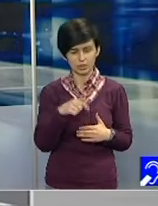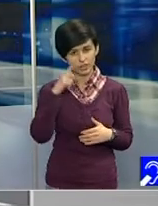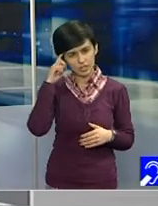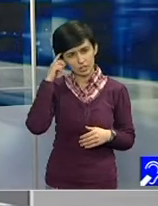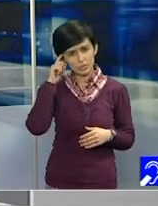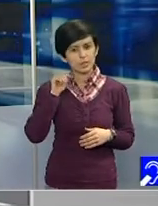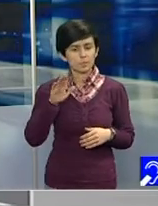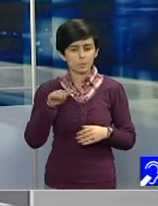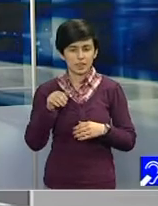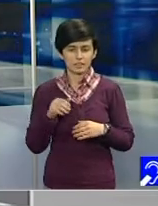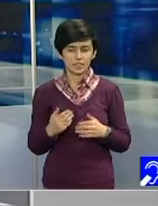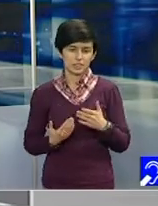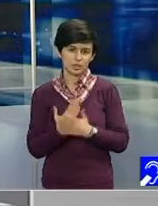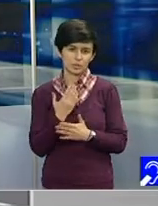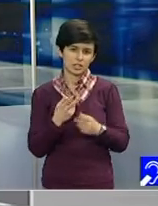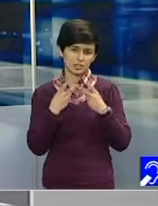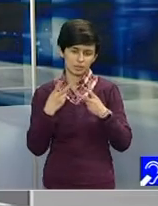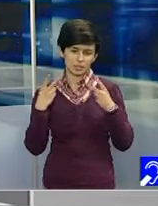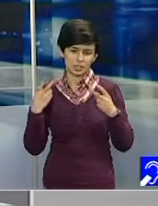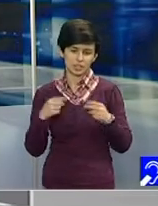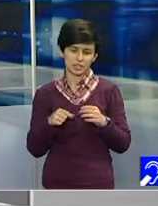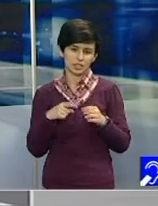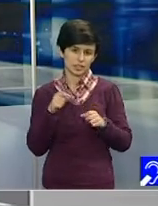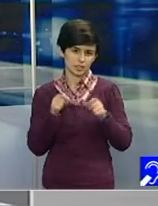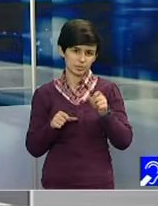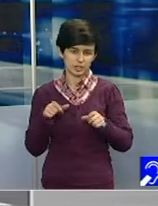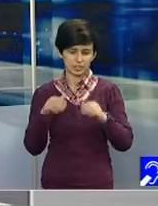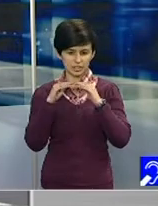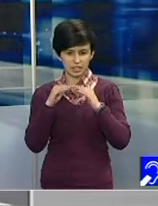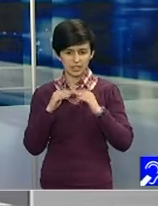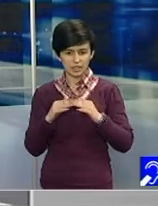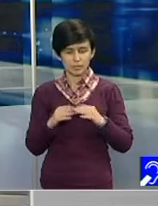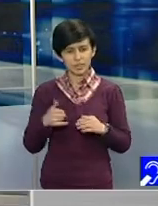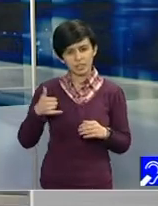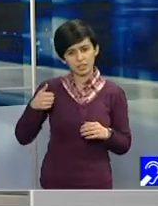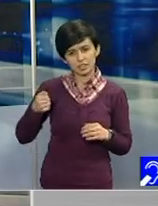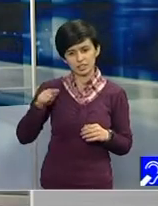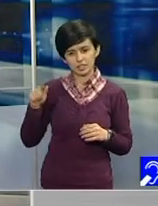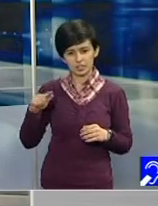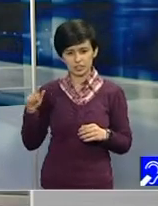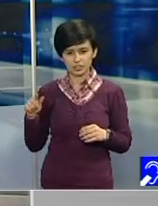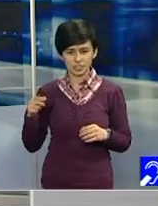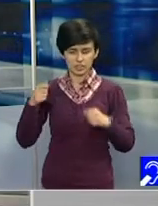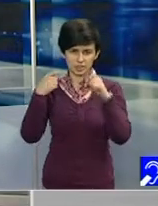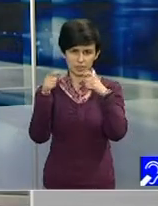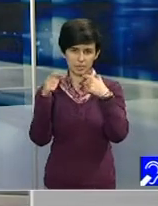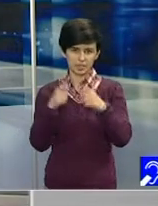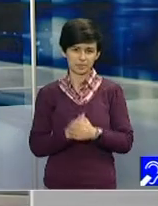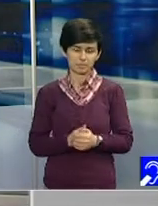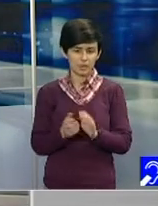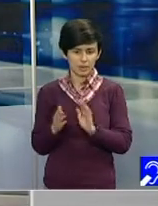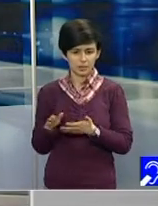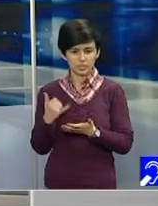noutăți importante despre această ediție a Jazz in the Park și am să te rog să ni le dai. Așa este. Am început astăzi înscrierile